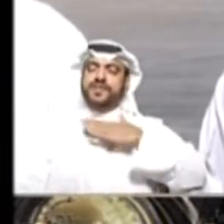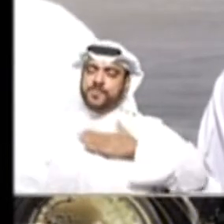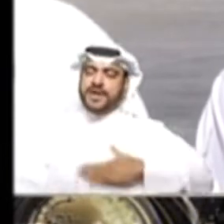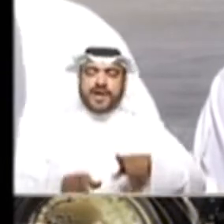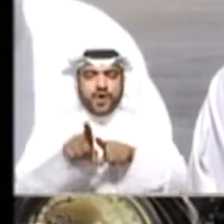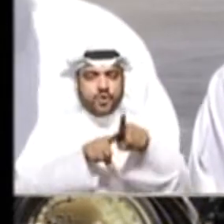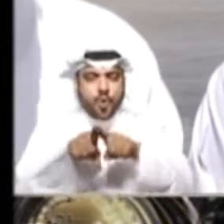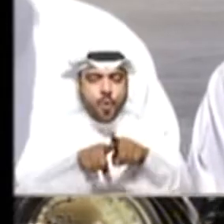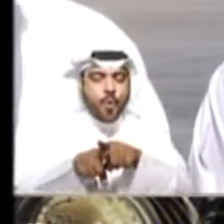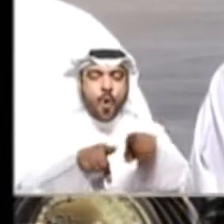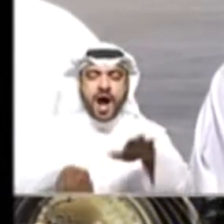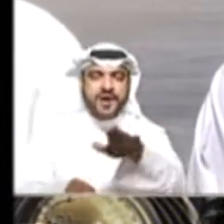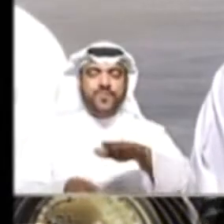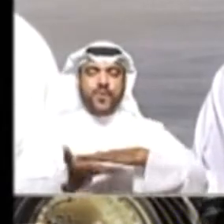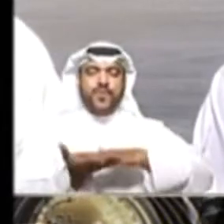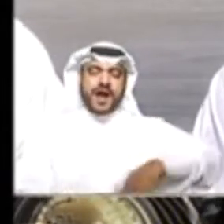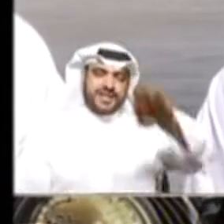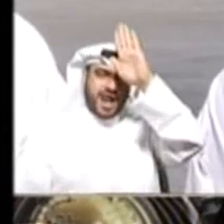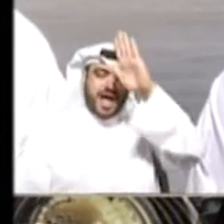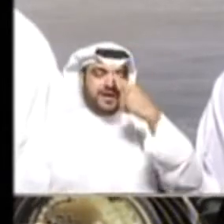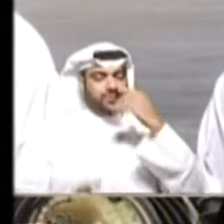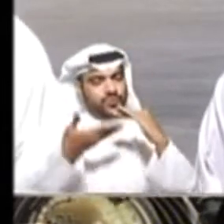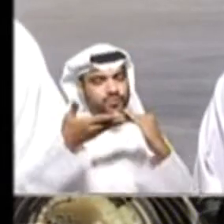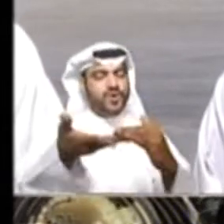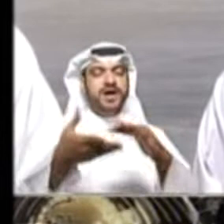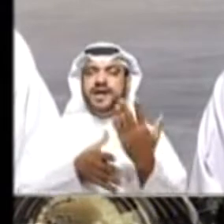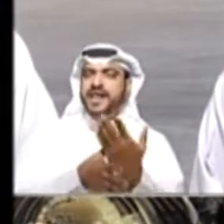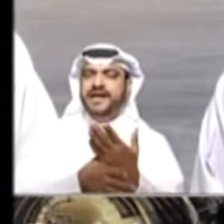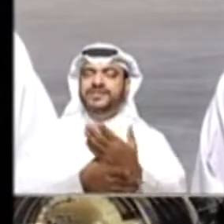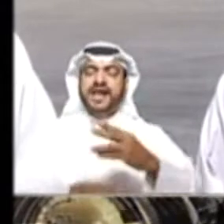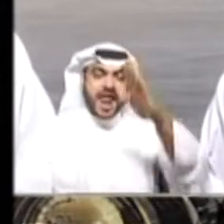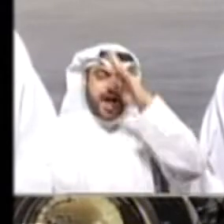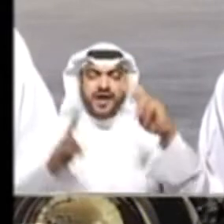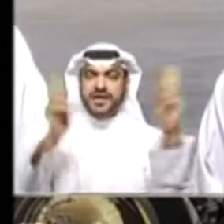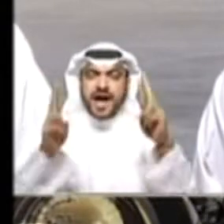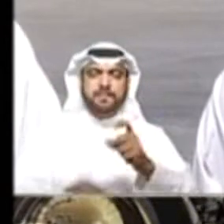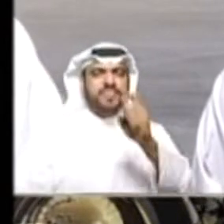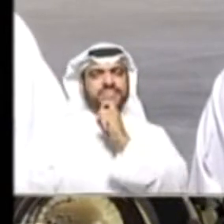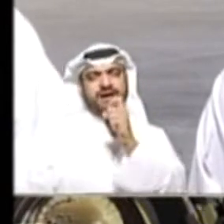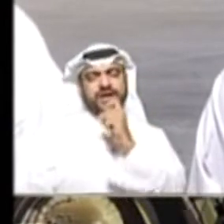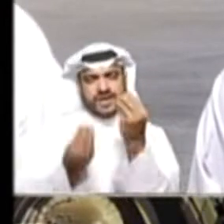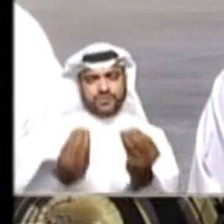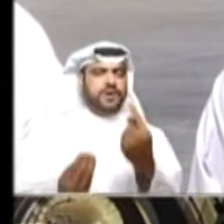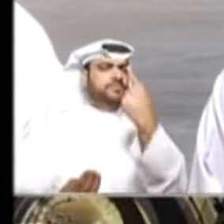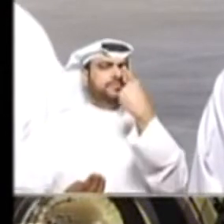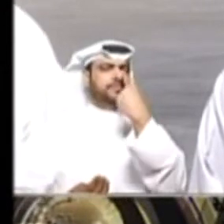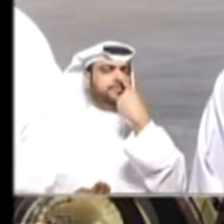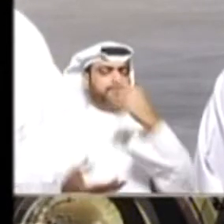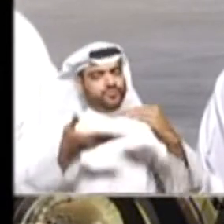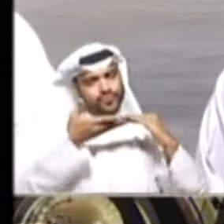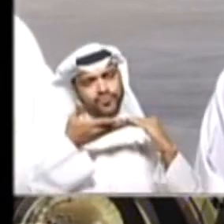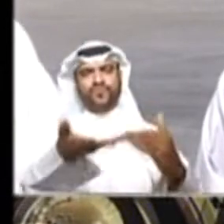للتخفيف من حدة الحاجة لوجود التيار الكهربائي في هذه المناطق،